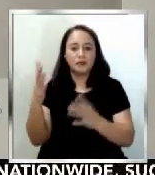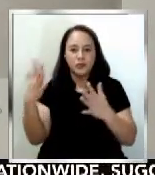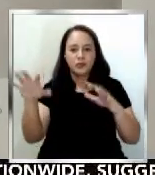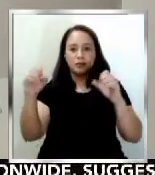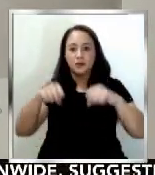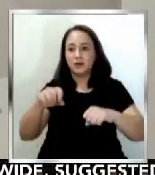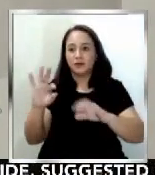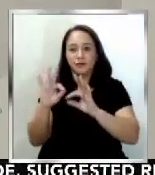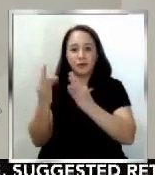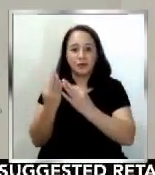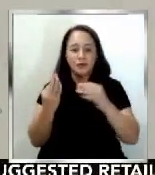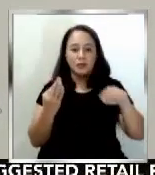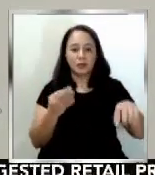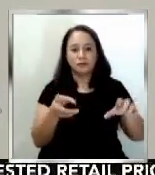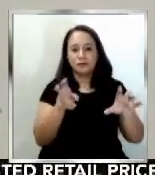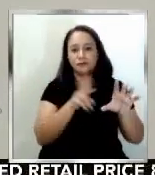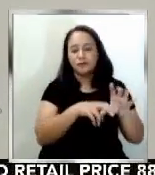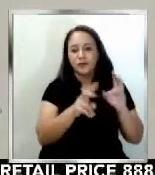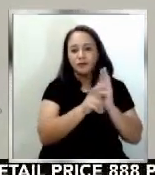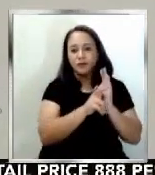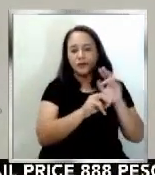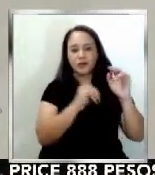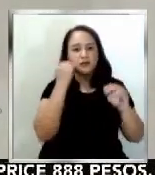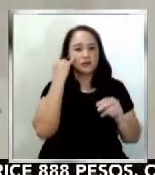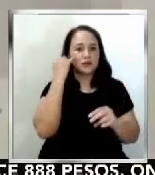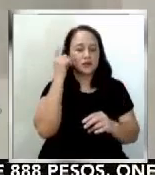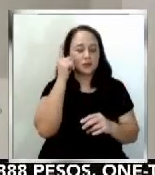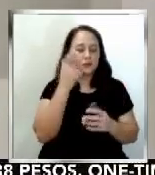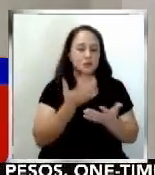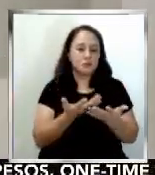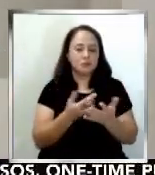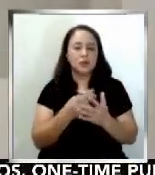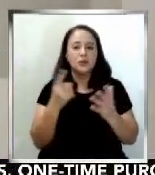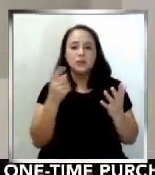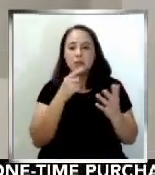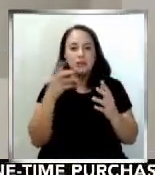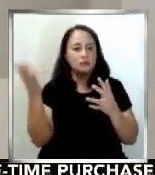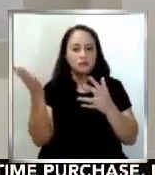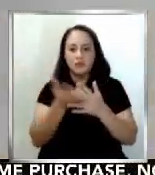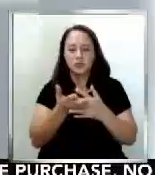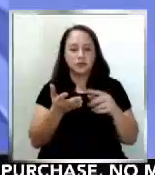at ang sakay ng van na si John Ralph Lanuza. Hindi nasasampa ng kaso si Lanuza.